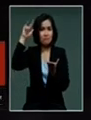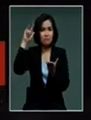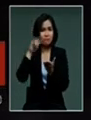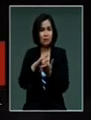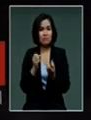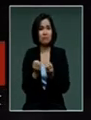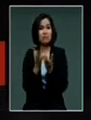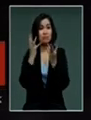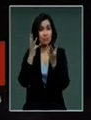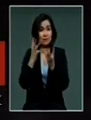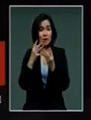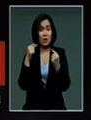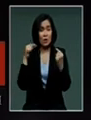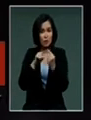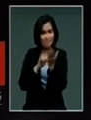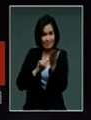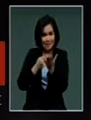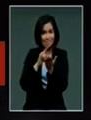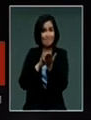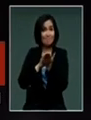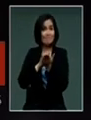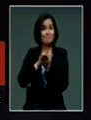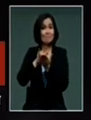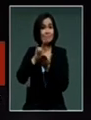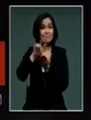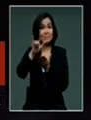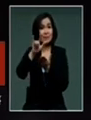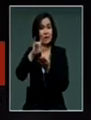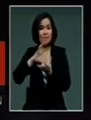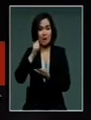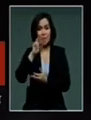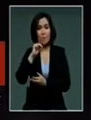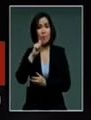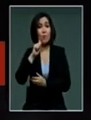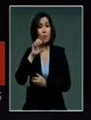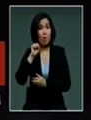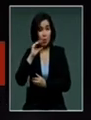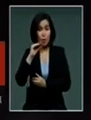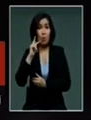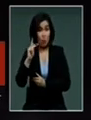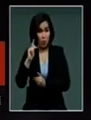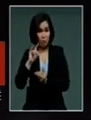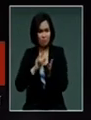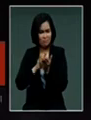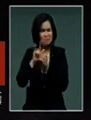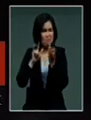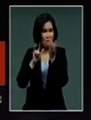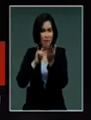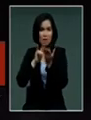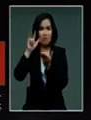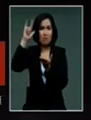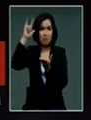ทะยานขึ้นจากท่าอากาศยานนานาชาติโดโมเดโดโวในกรุงมอสโกเพียงไม่กี่นาทีเท่านั้นแล้วก็ส่งผลทำให้ผู้โดยสาร